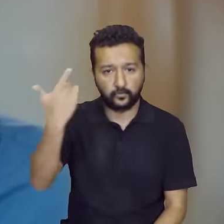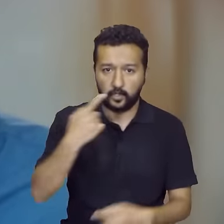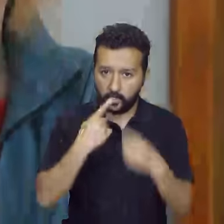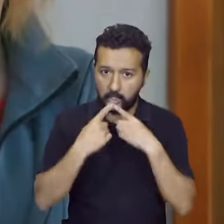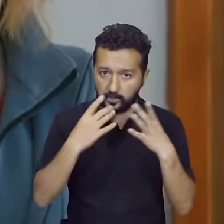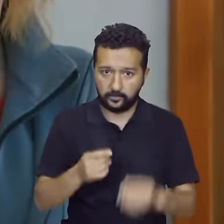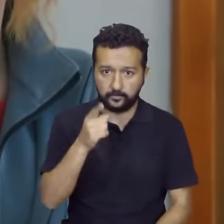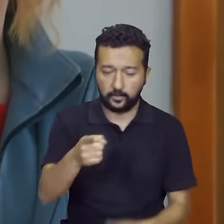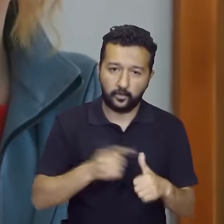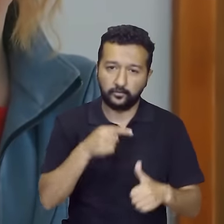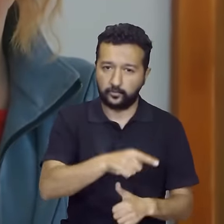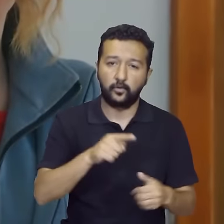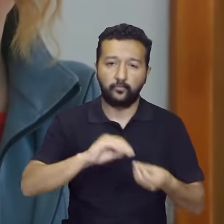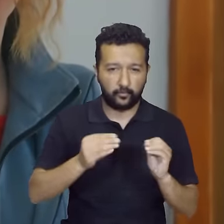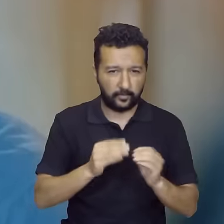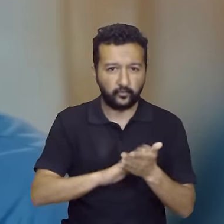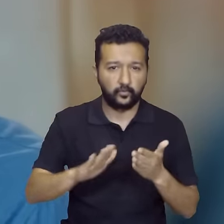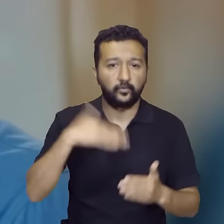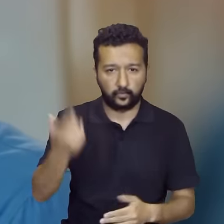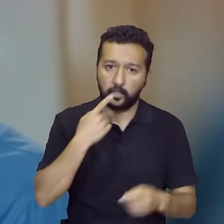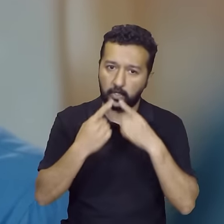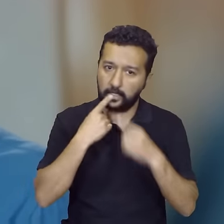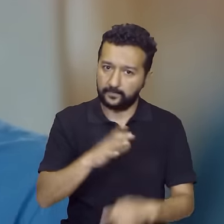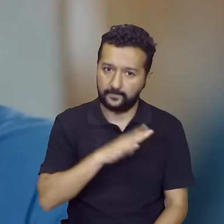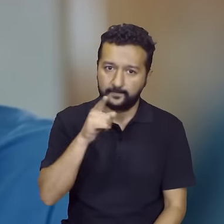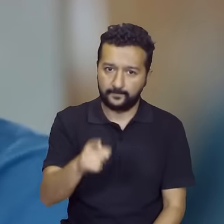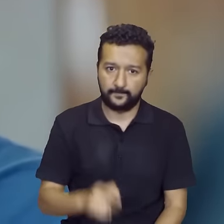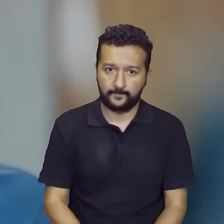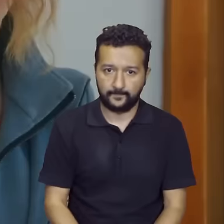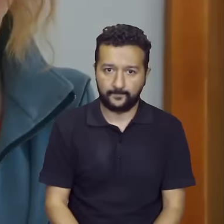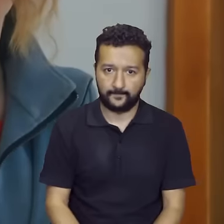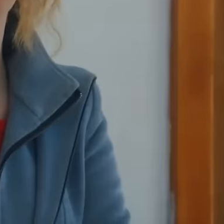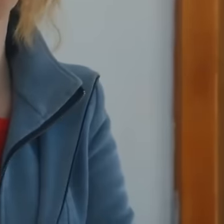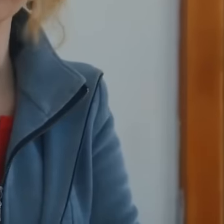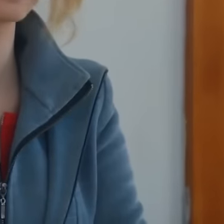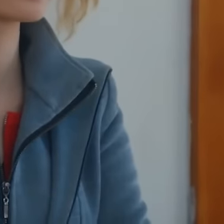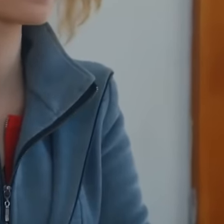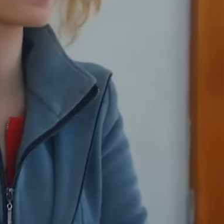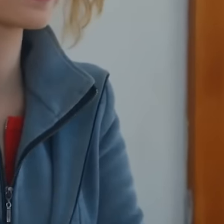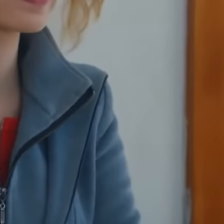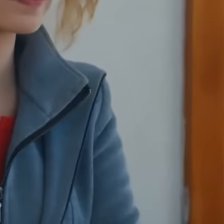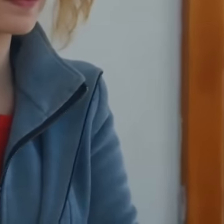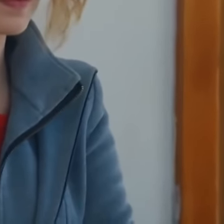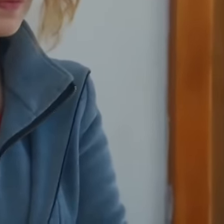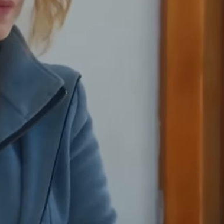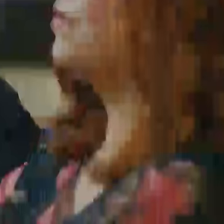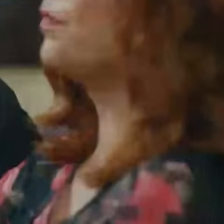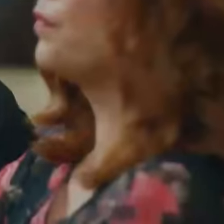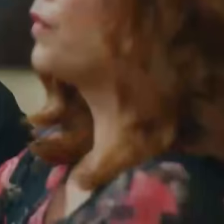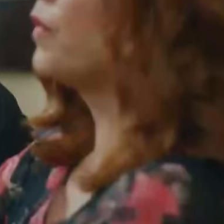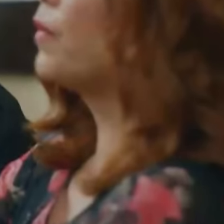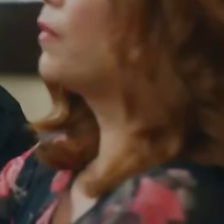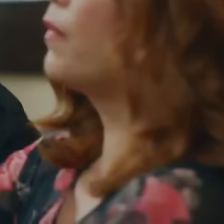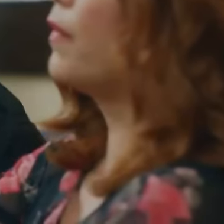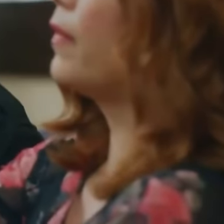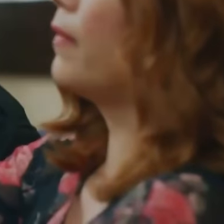Sonra konuşalım mı Itır'cığım? Önce bir şu meseleyi halledelim, konuşacağız. Itır kızgın. Tarık yalvarır gibi dudakları oynatırken